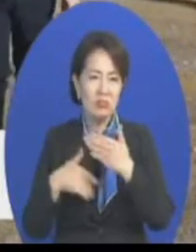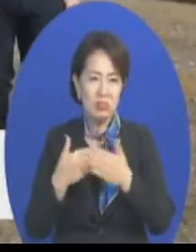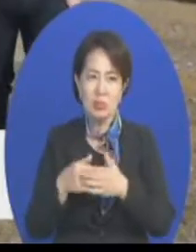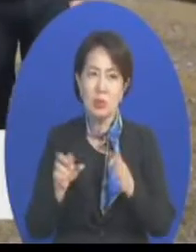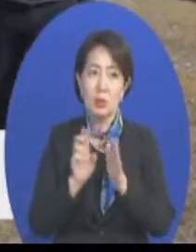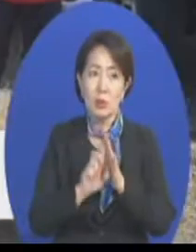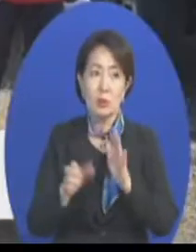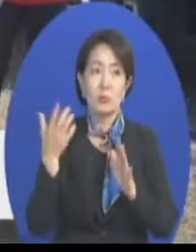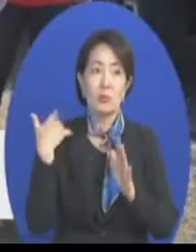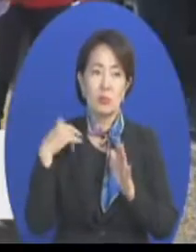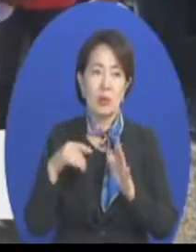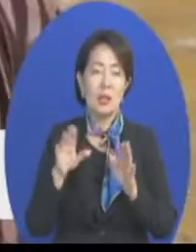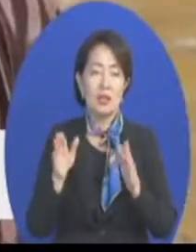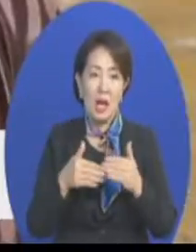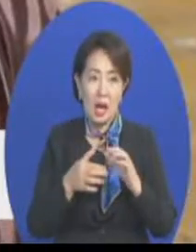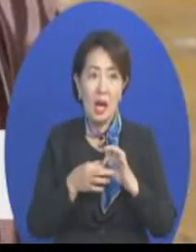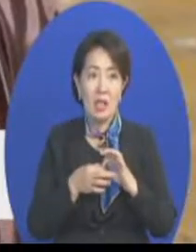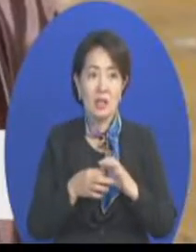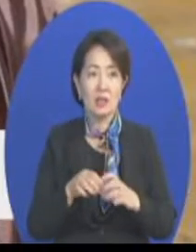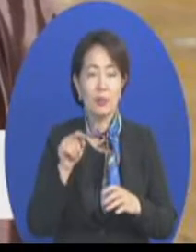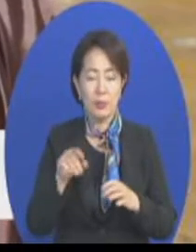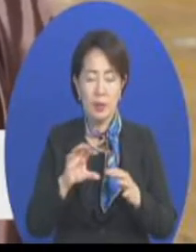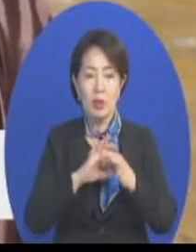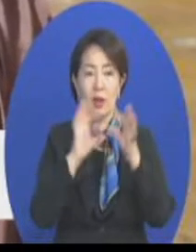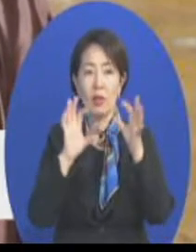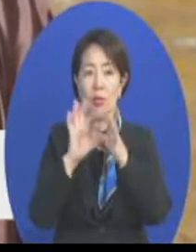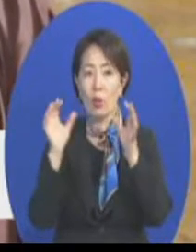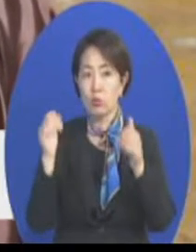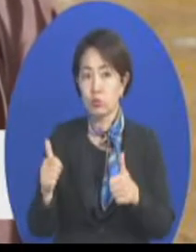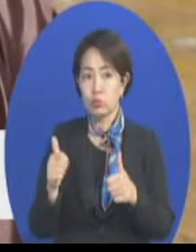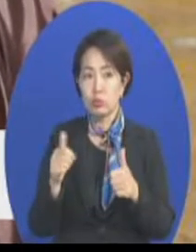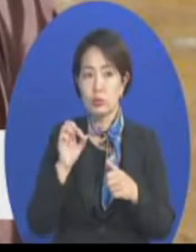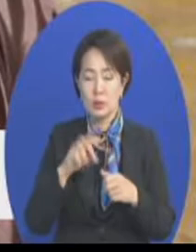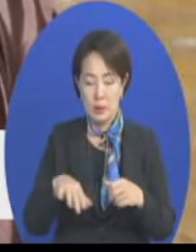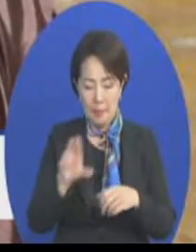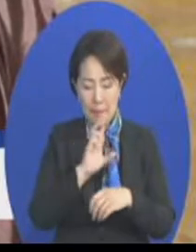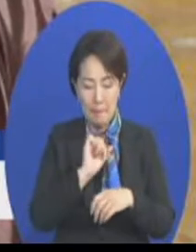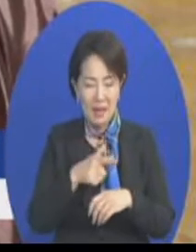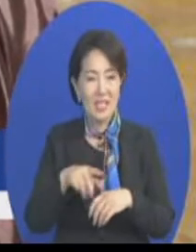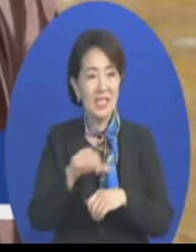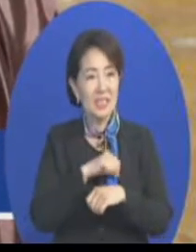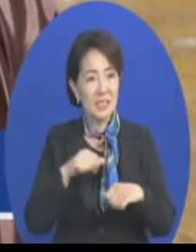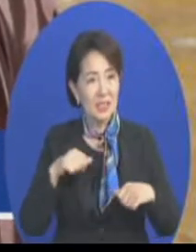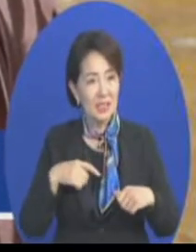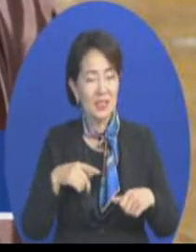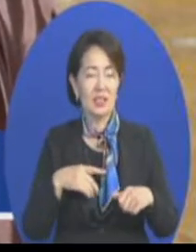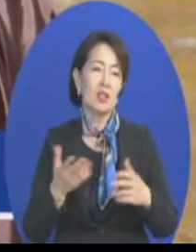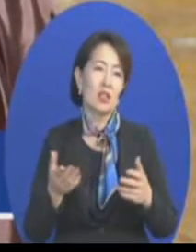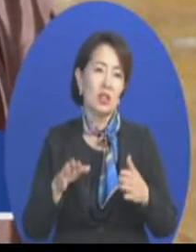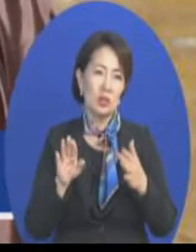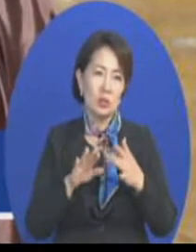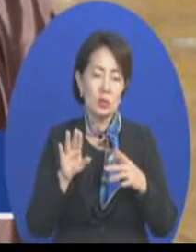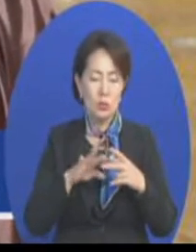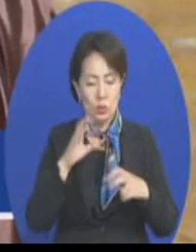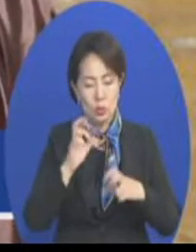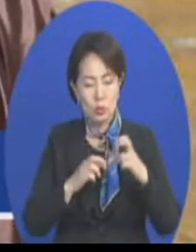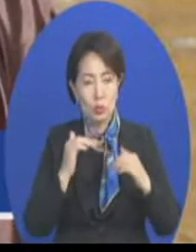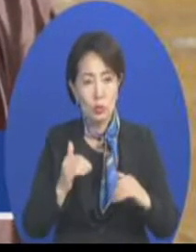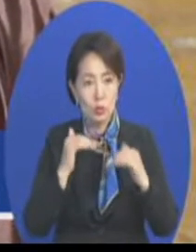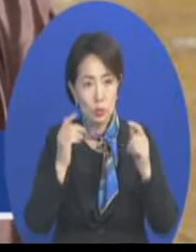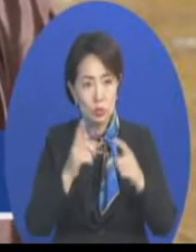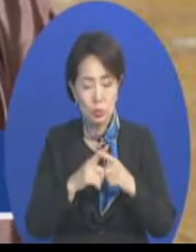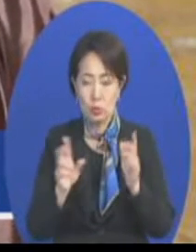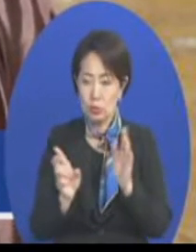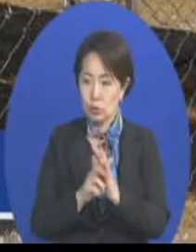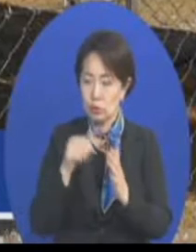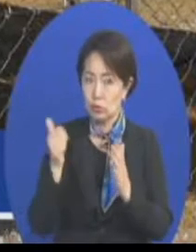явуулах боломжгүй байсаар үүдээ барьжээ. За энэ ашиглалтанд орсноор бол энэ багийн ард иргэдийн одоо жижиг тун үйлдвэрлэлийг хөгжүүлэх